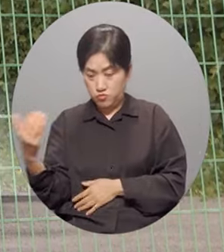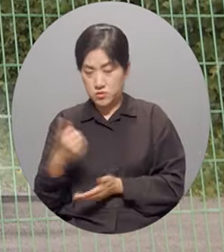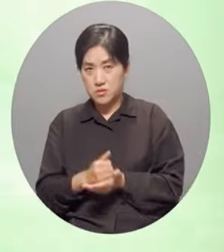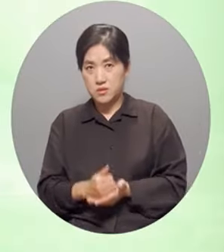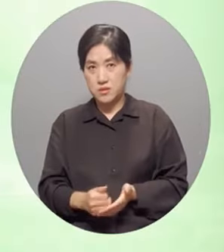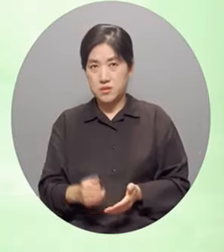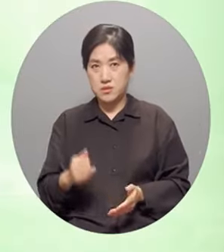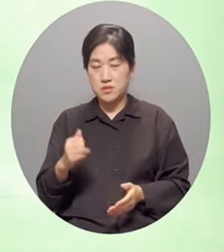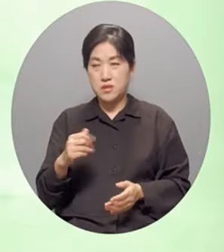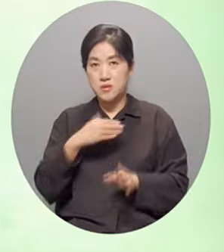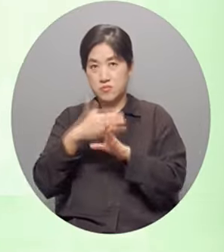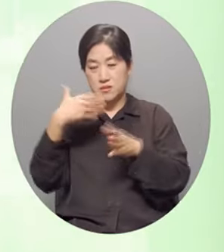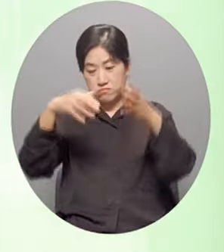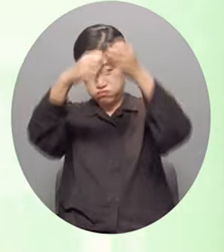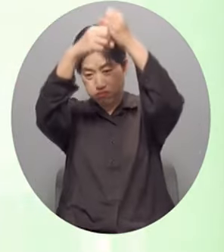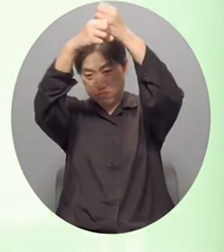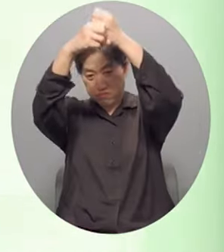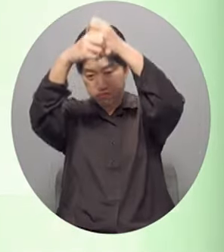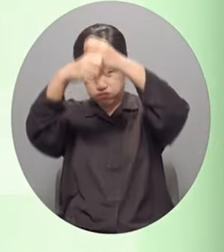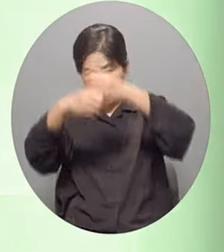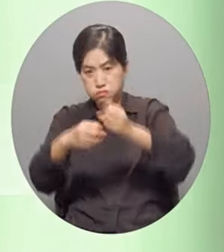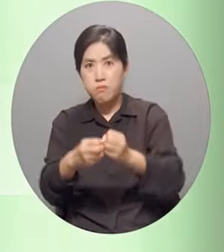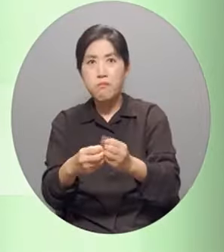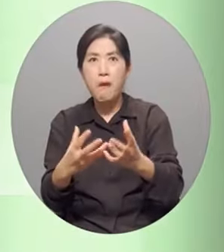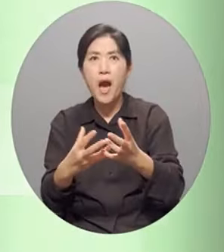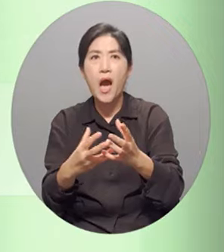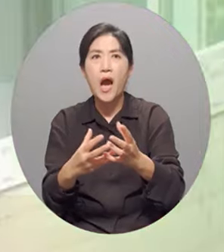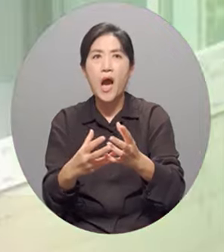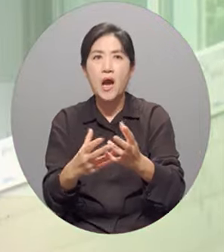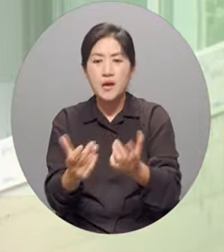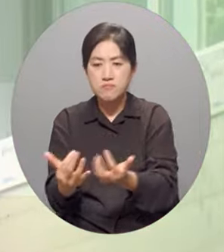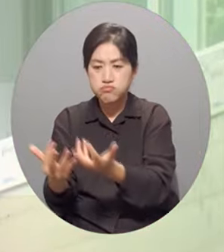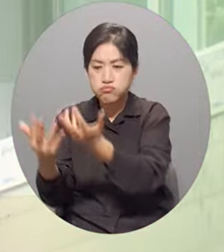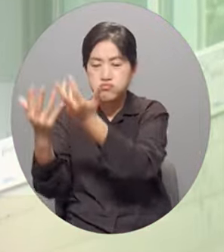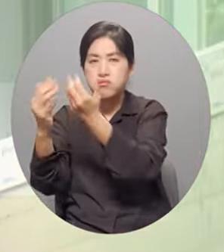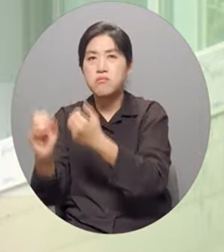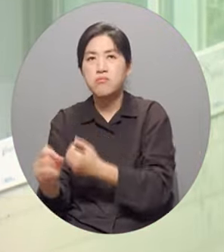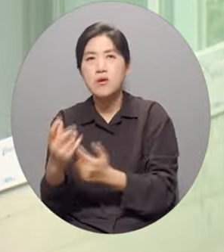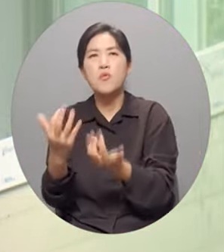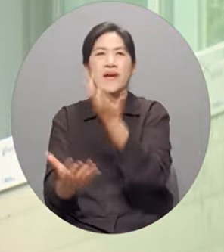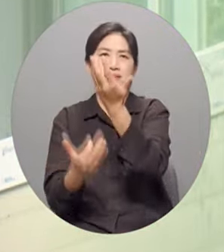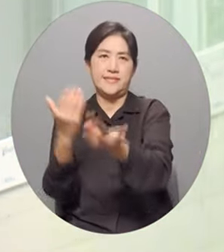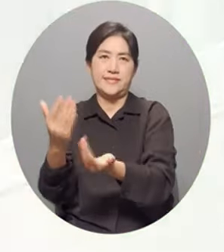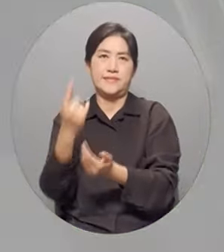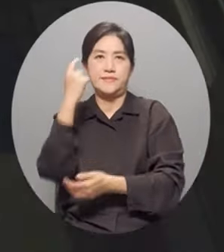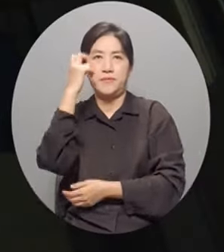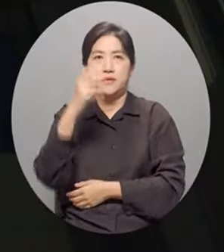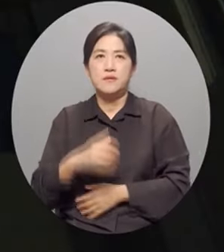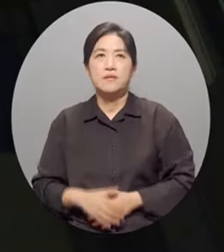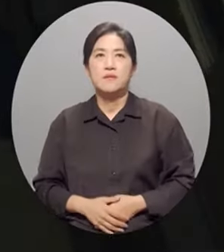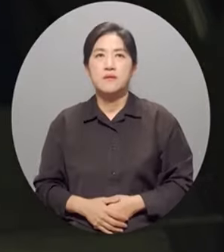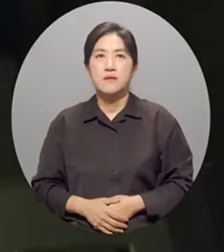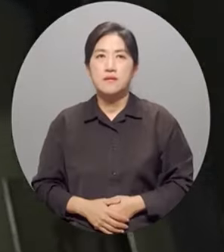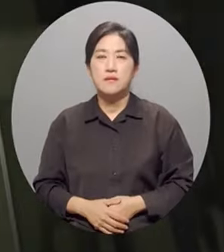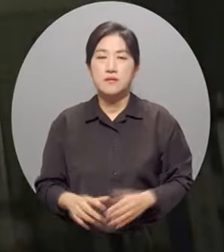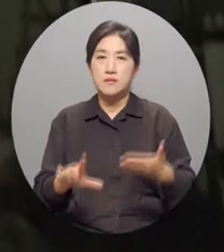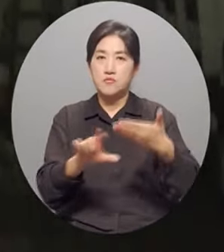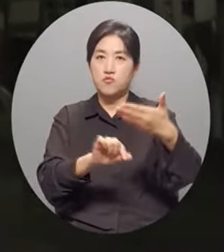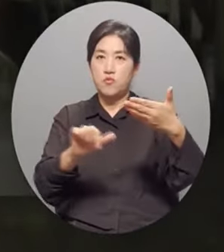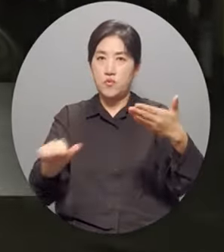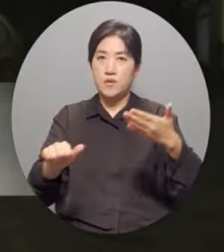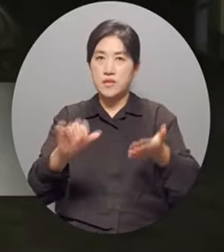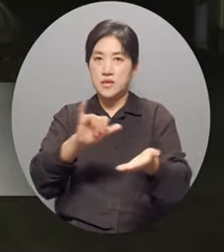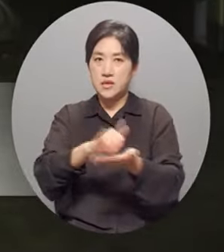오물풍선에 설치된 기폭장치가 터지면서 발생한 불씨를 화재 원인으로 보고 있습니다. 지난 5일